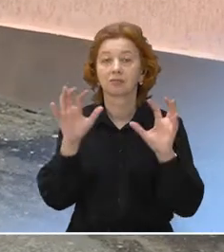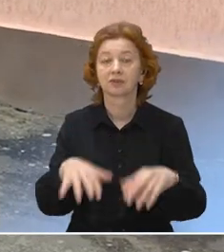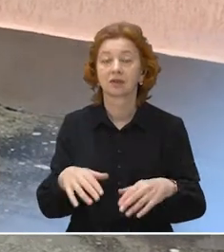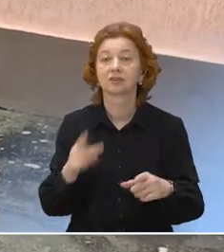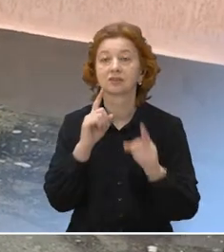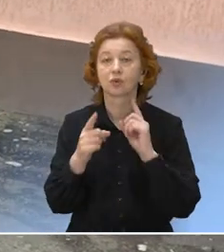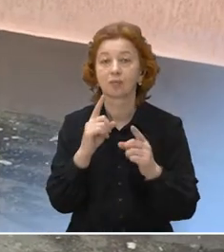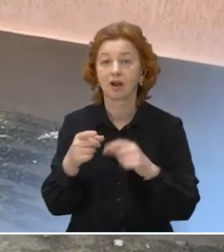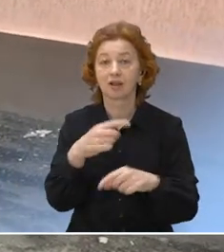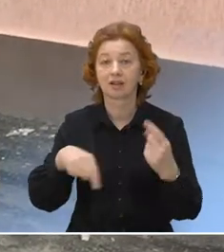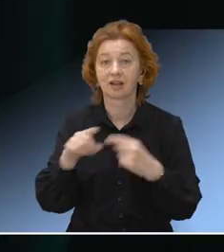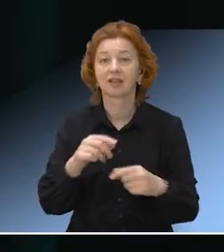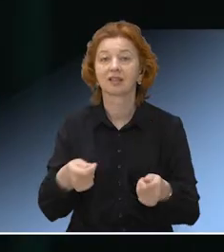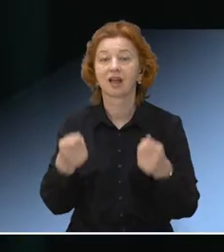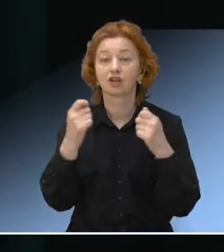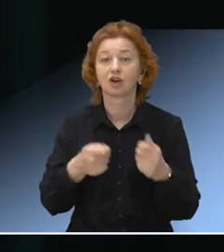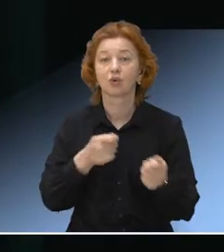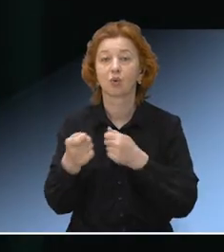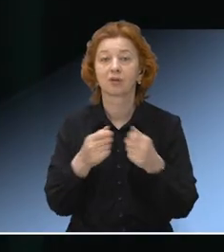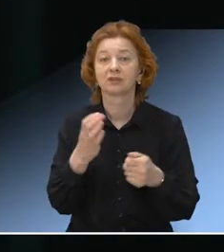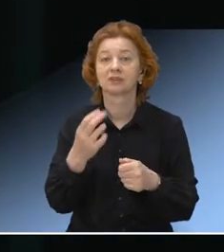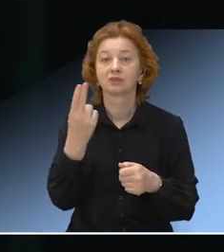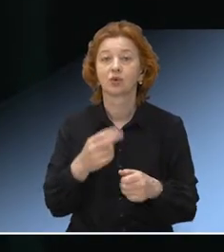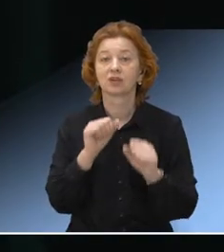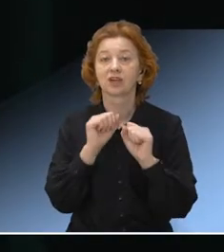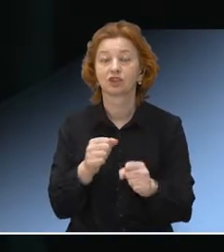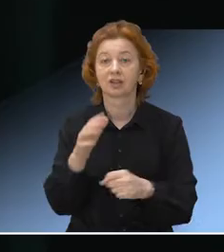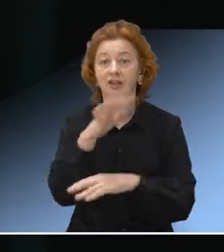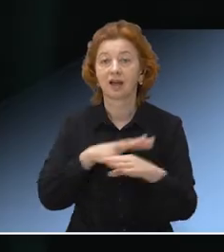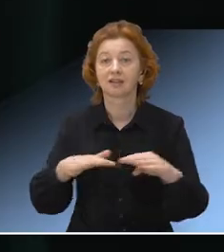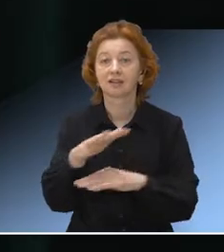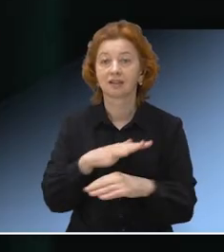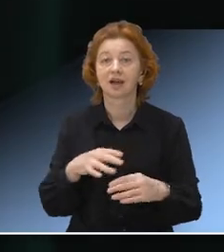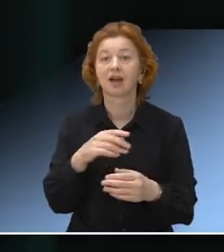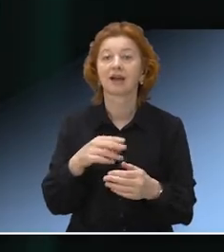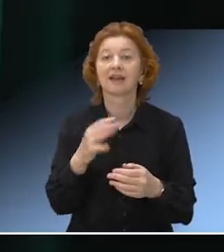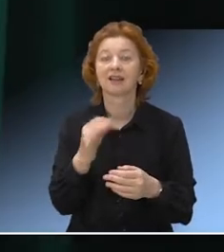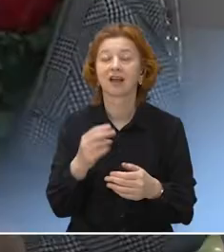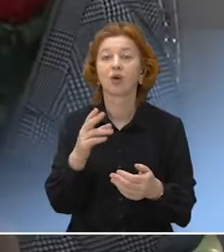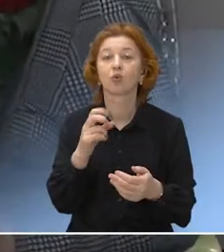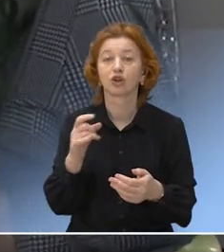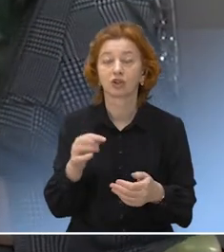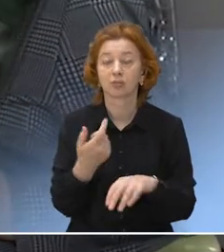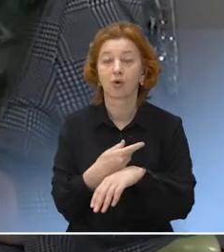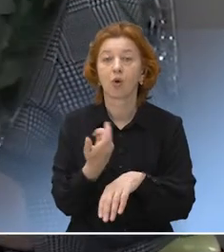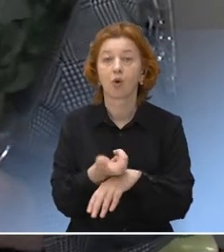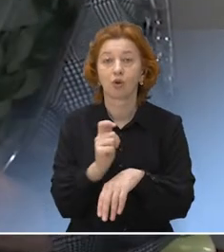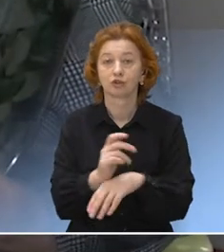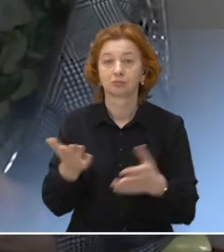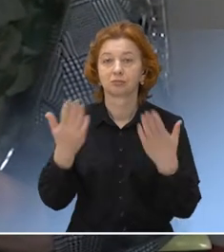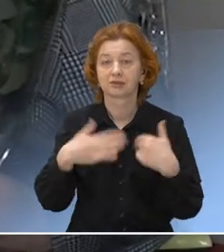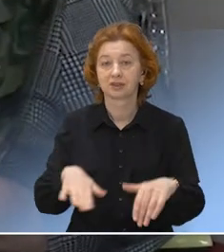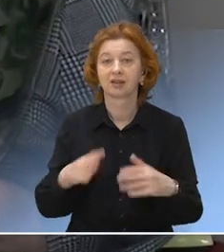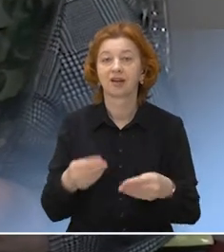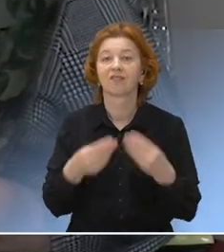собрания депутатов Татьяна Высоцкая, начальник управления социальной защиты населения Ирина Курочкина. Сегодня мне очень